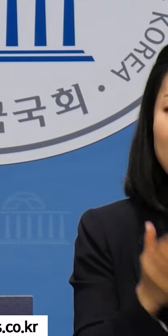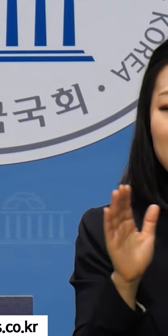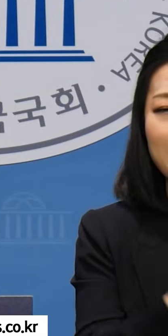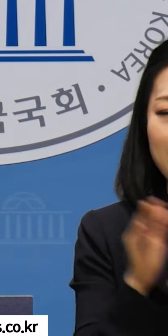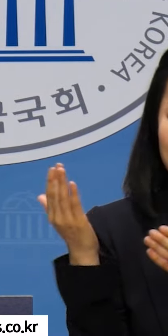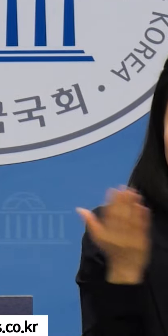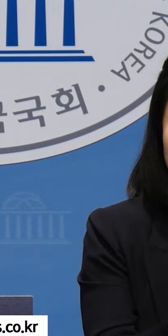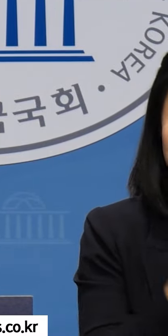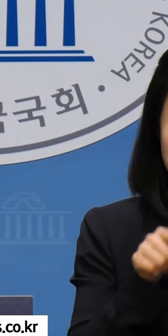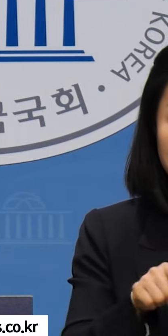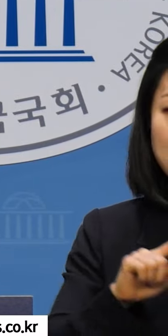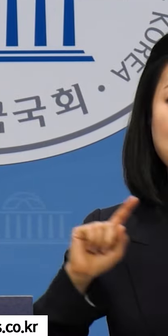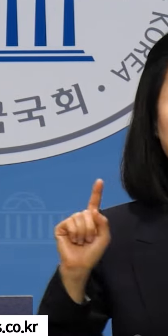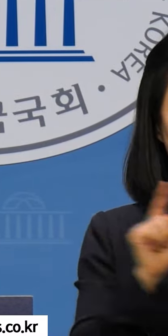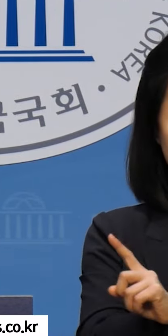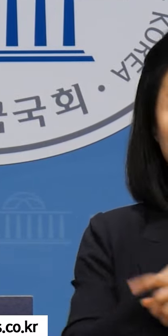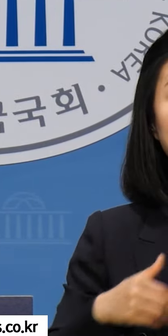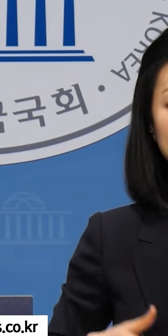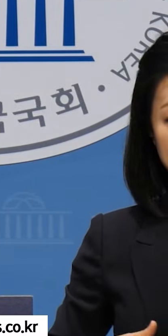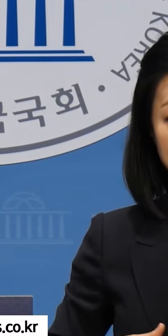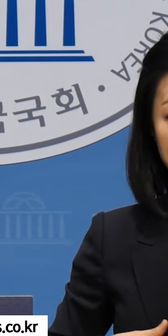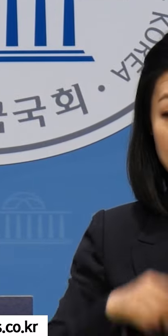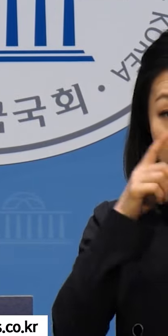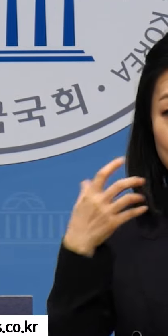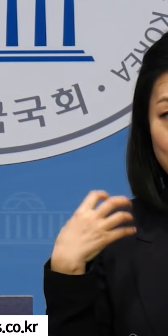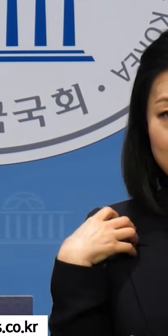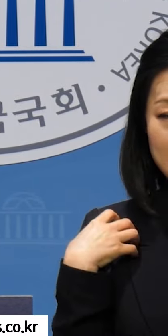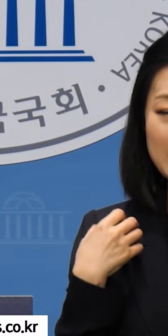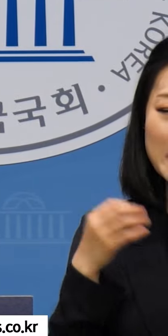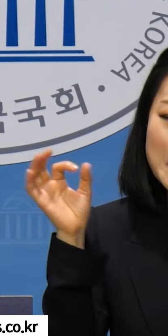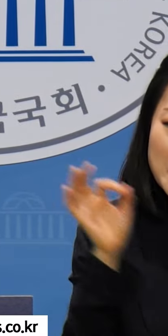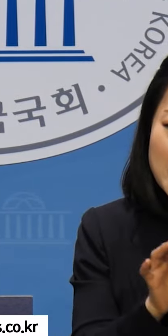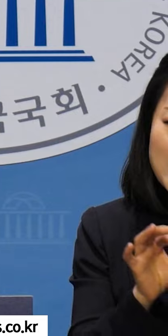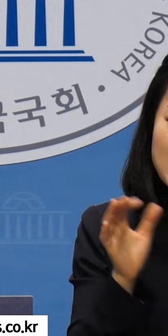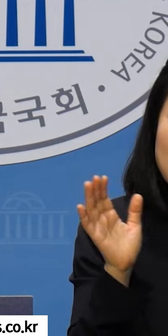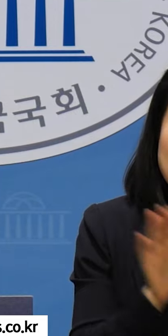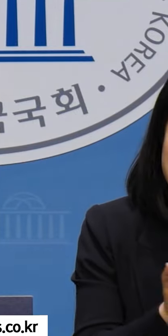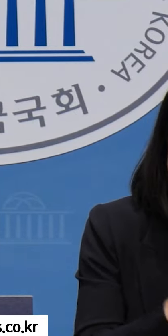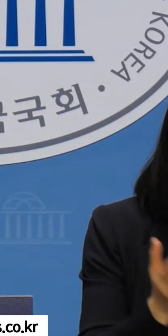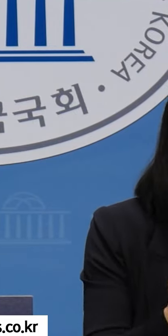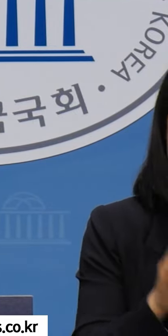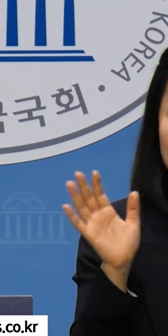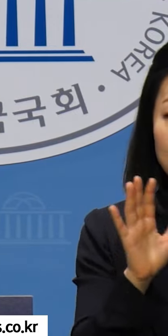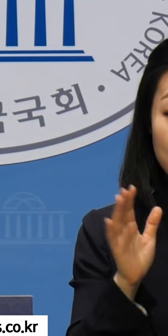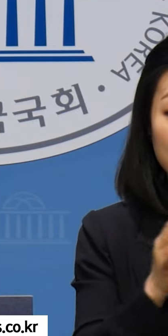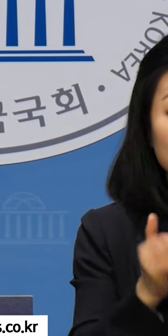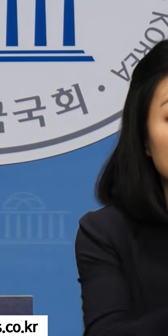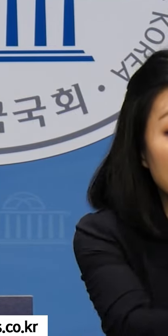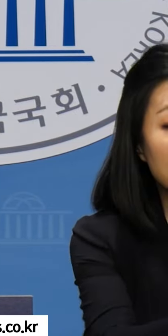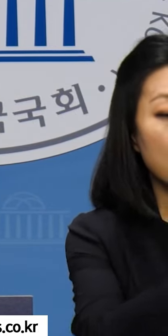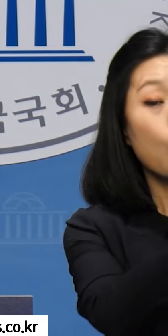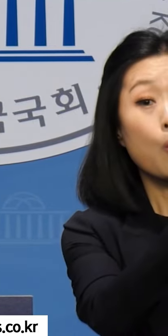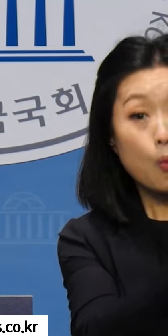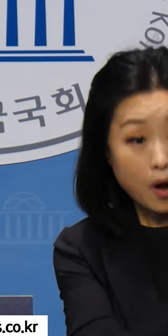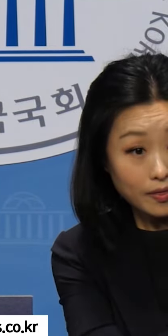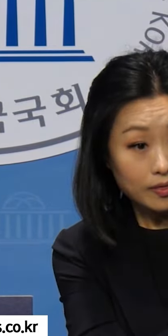이제는 바꿔야 합니다 정부가 베푸는 것이 아니라 국민의 권리로 요구할 수 있어야